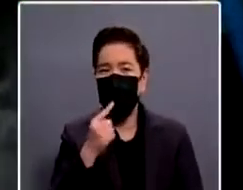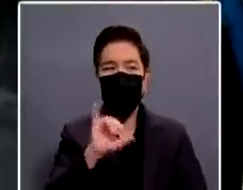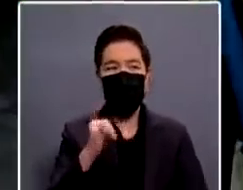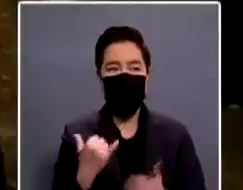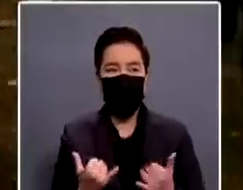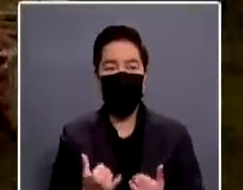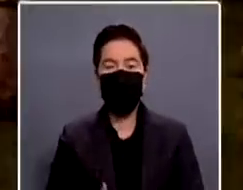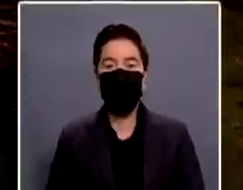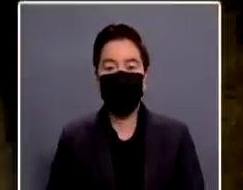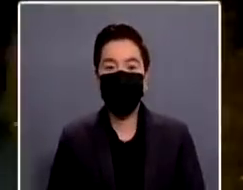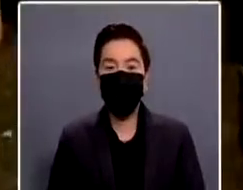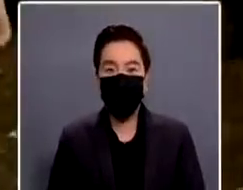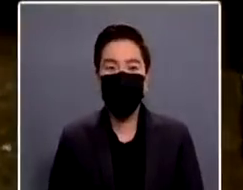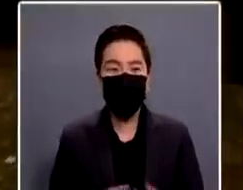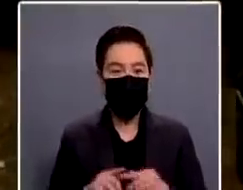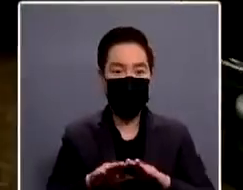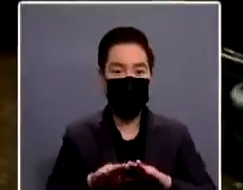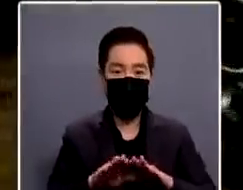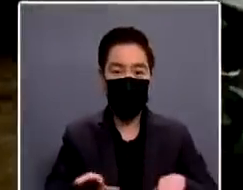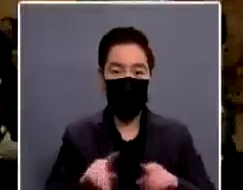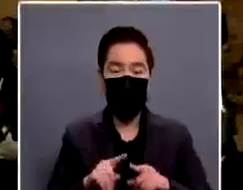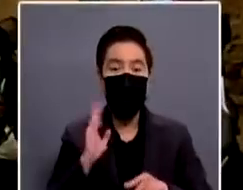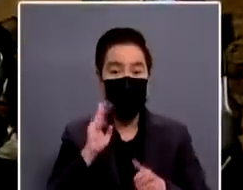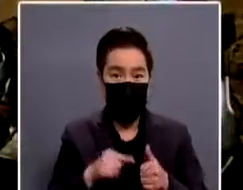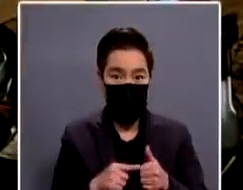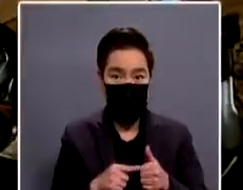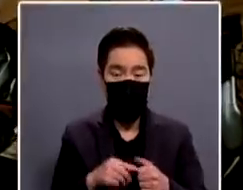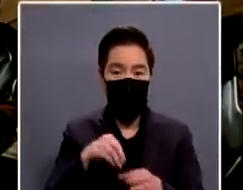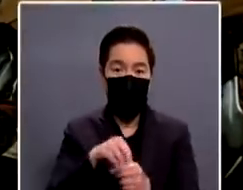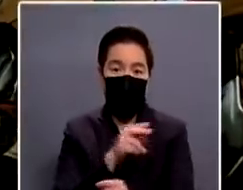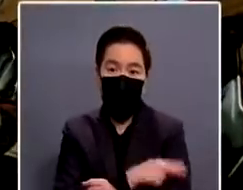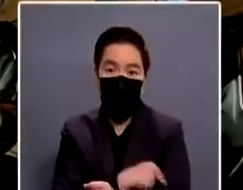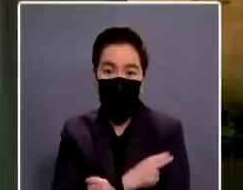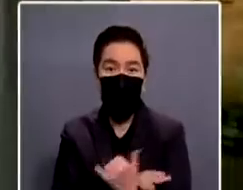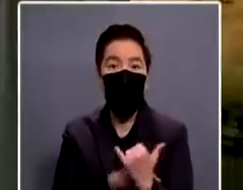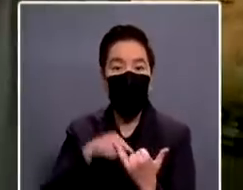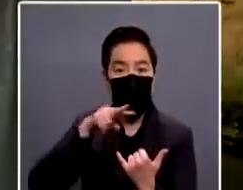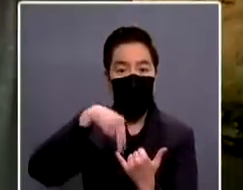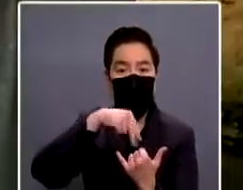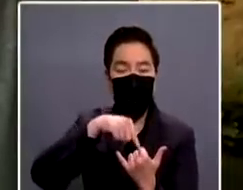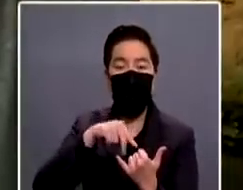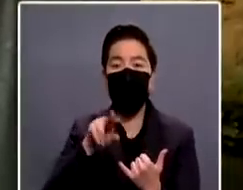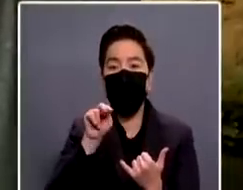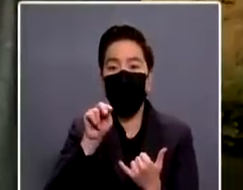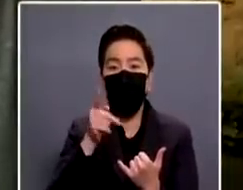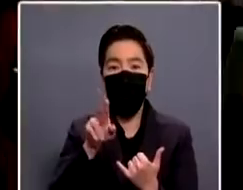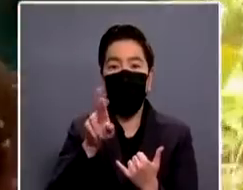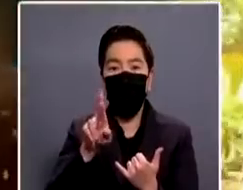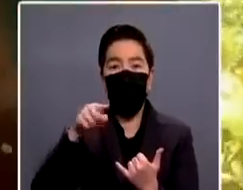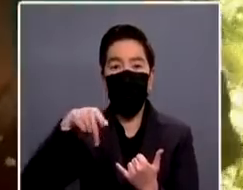ในตอนนี ้ครับ ส่วนอาการของน้องจีน่าค่ะตอนนี้ยังอยู่ระหว่างพักฟื้นนะคะที่โรงพยาบาลนครพิงค์ค่ะต